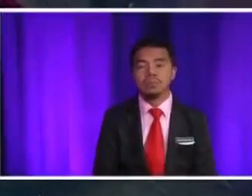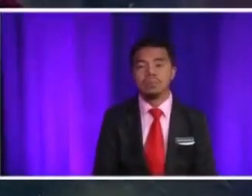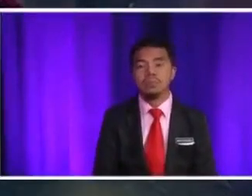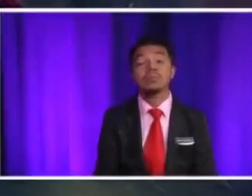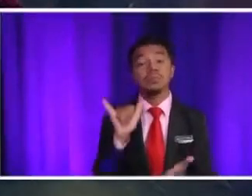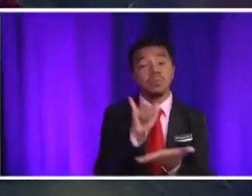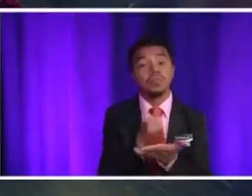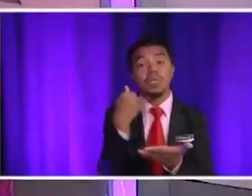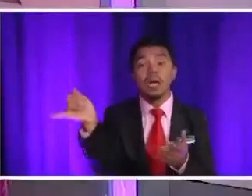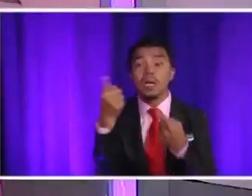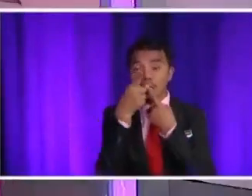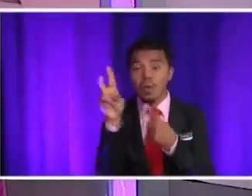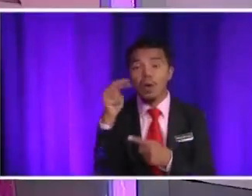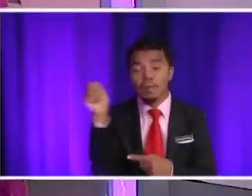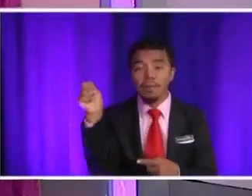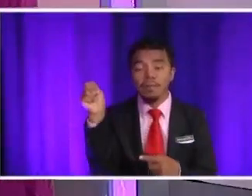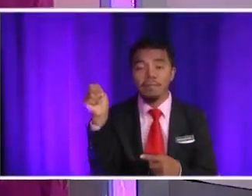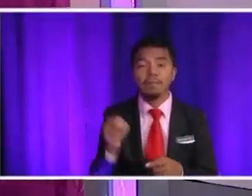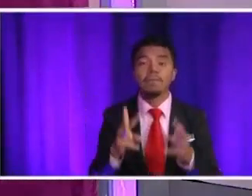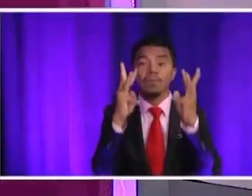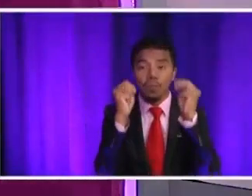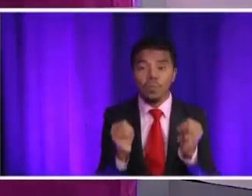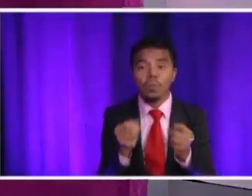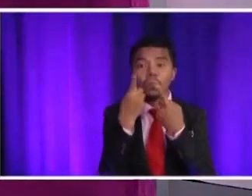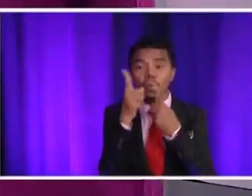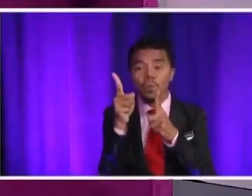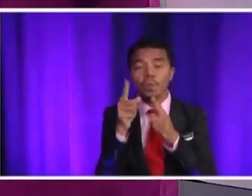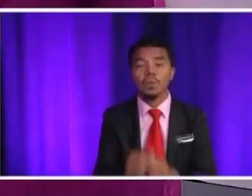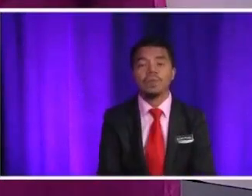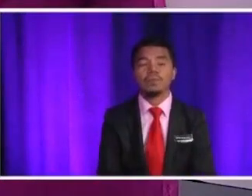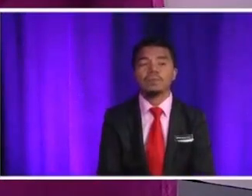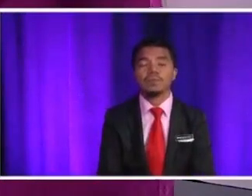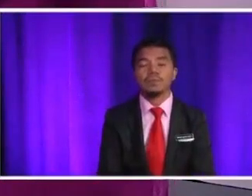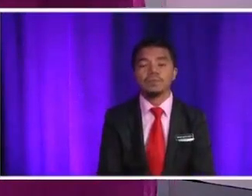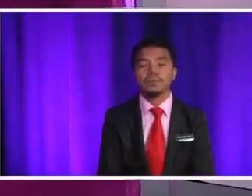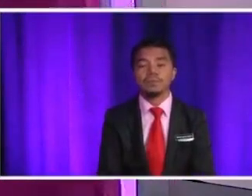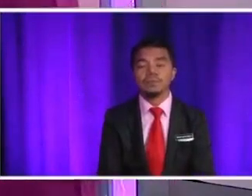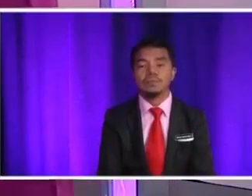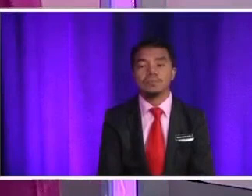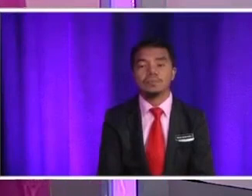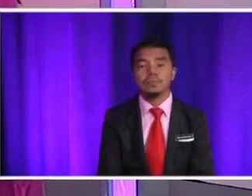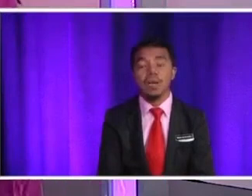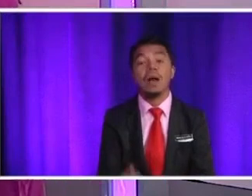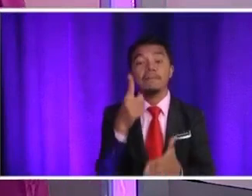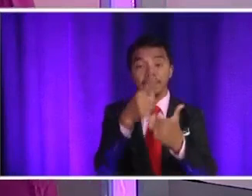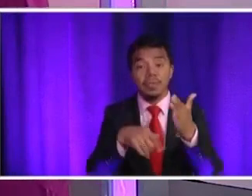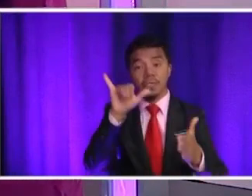jawapan yang sepatutnya murid jawab. Berdasarkan kepada apa yang kita dah belajar tadi dan kita kaitkan